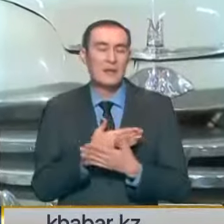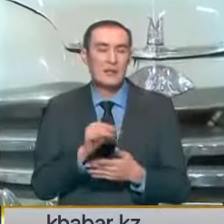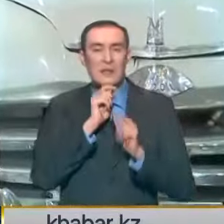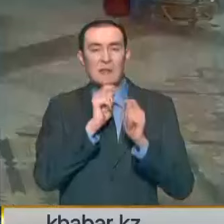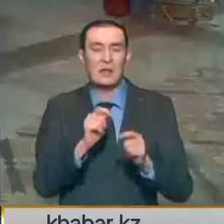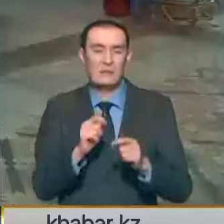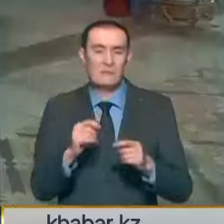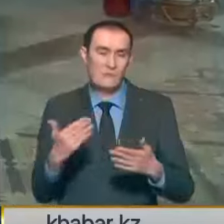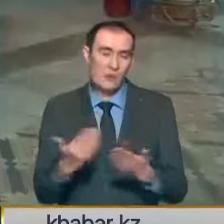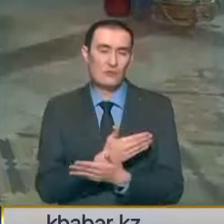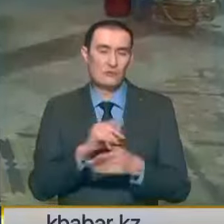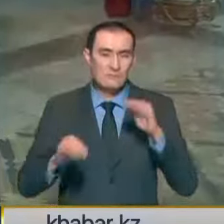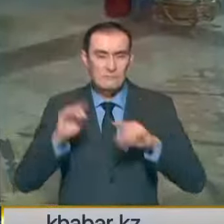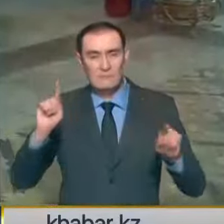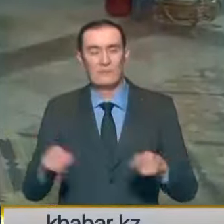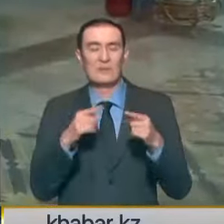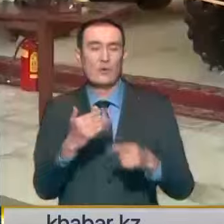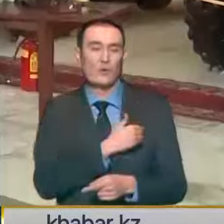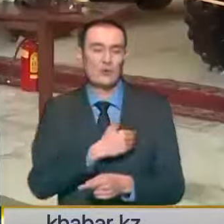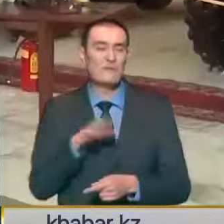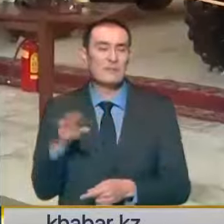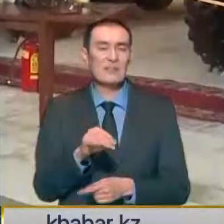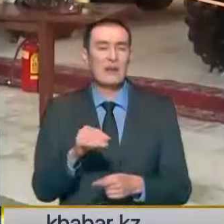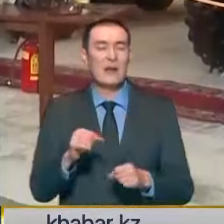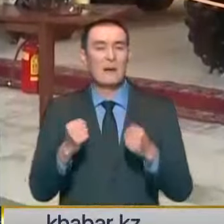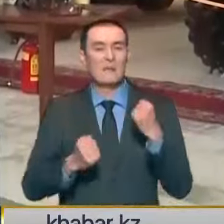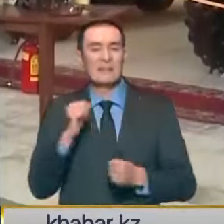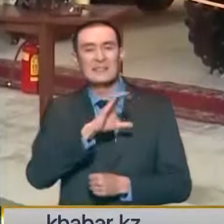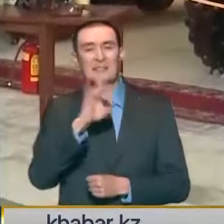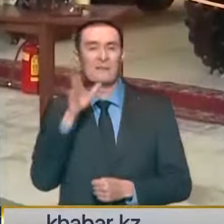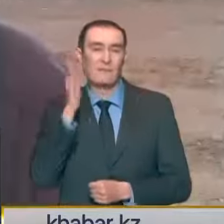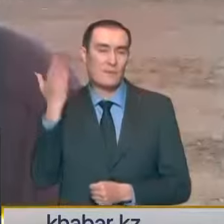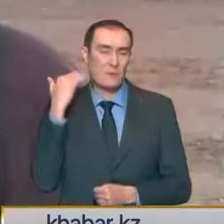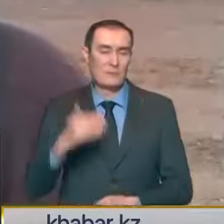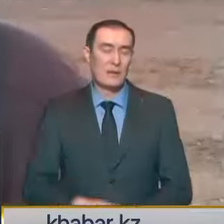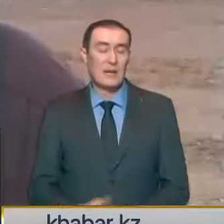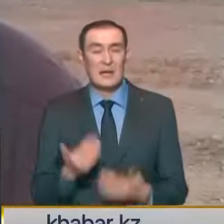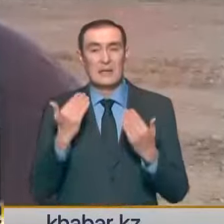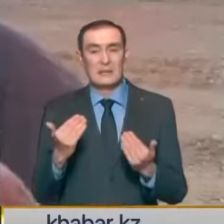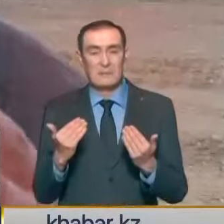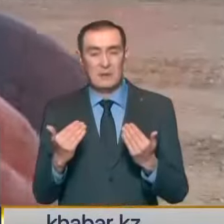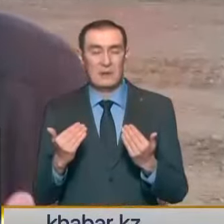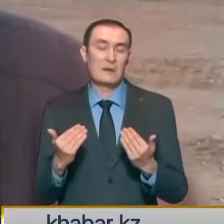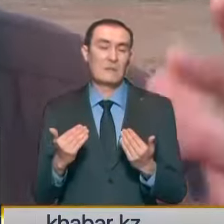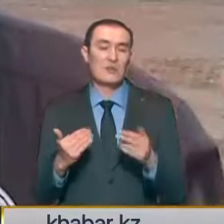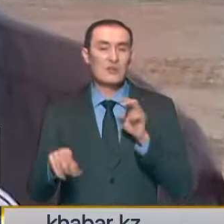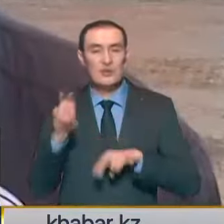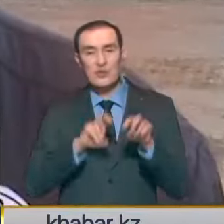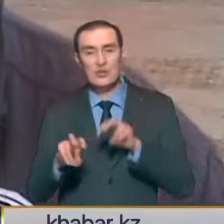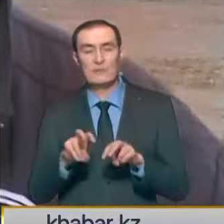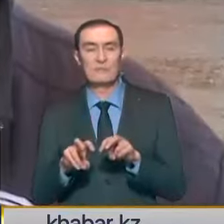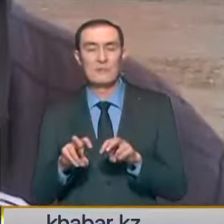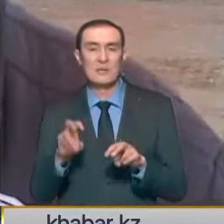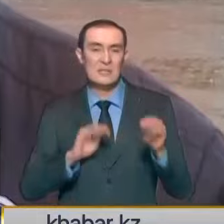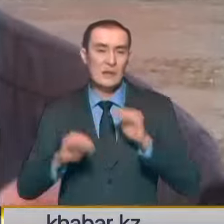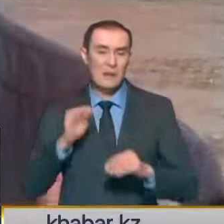дарит вторую жизнь. Умелец намерен восстановить все модели советского автопрома. Теперь мы уже ищем, собираем